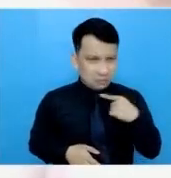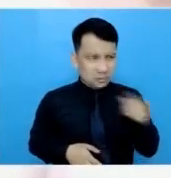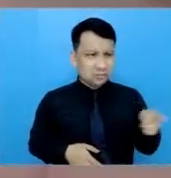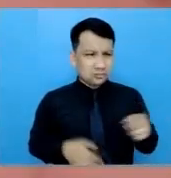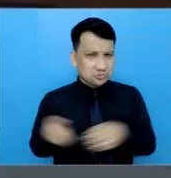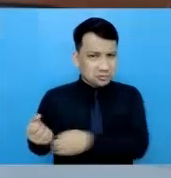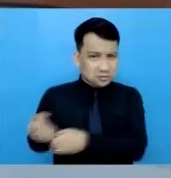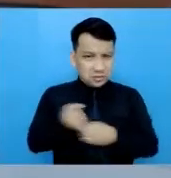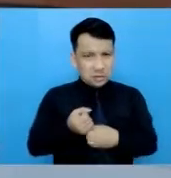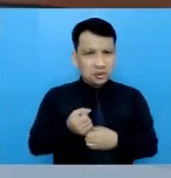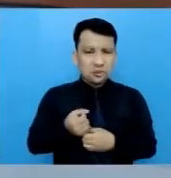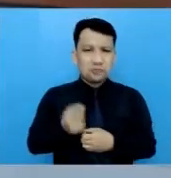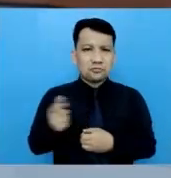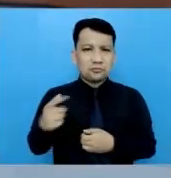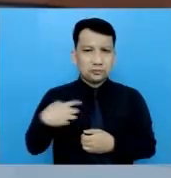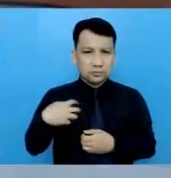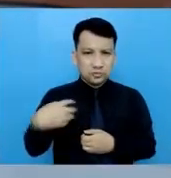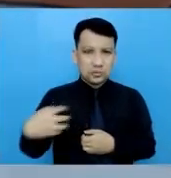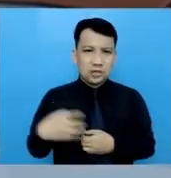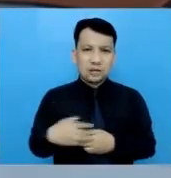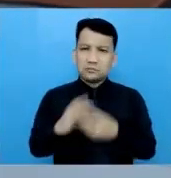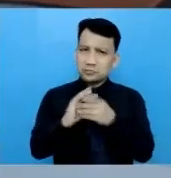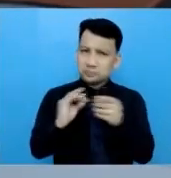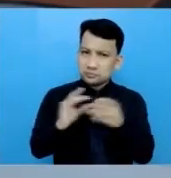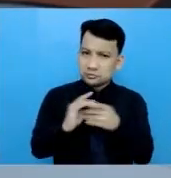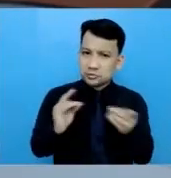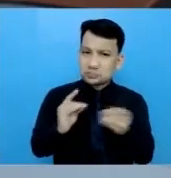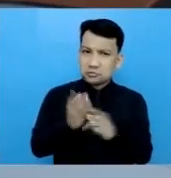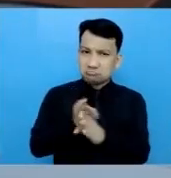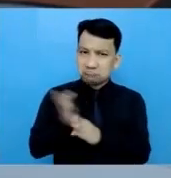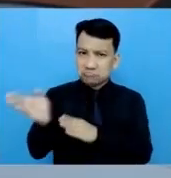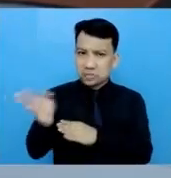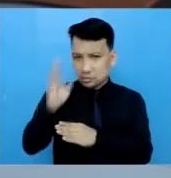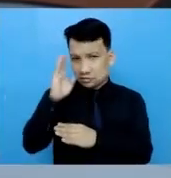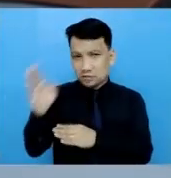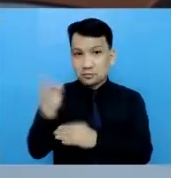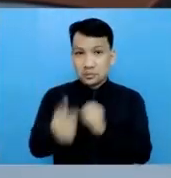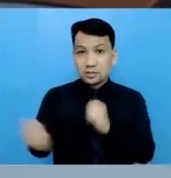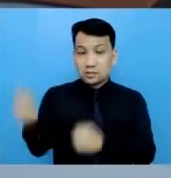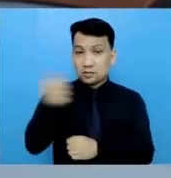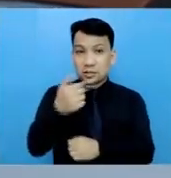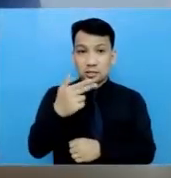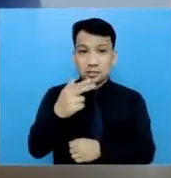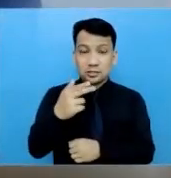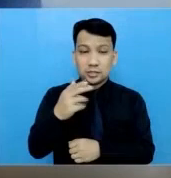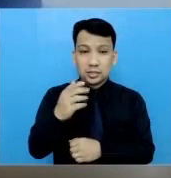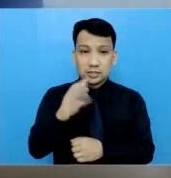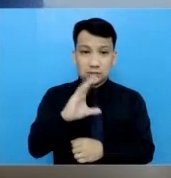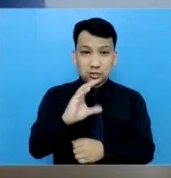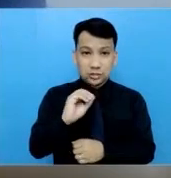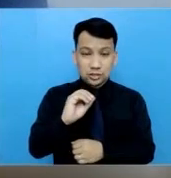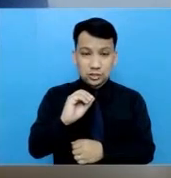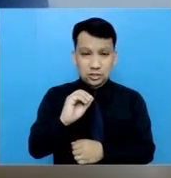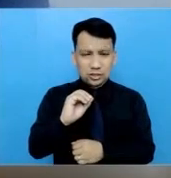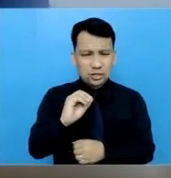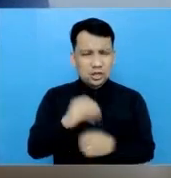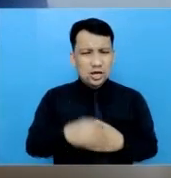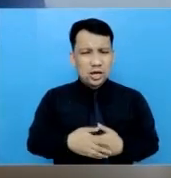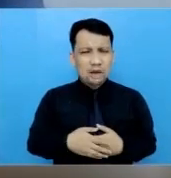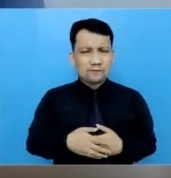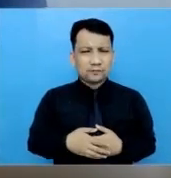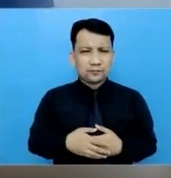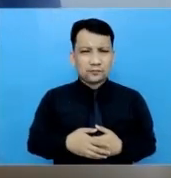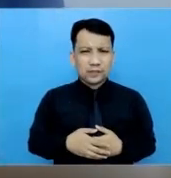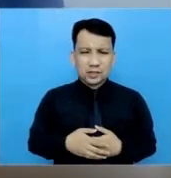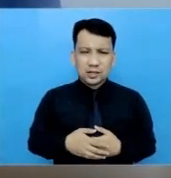na yun. Dahil dito, dumiretso na tayo sa hepe ng Valenzuela PNP. Sinabi niya na nangagaw